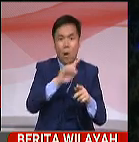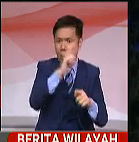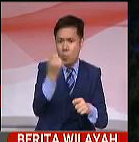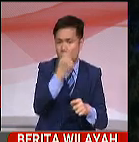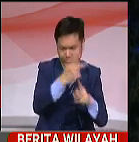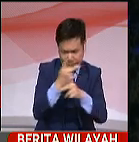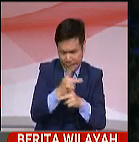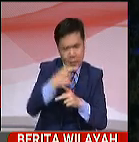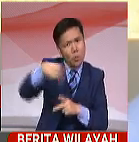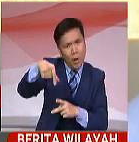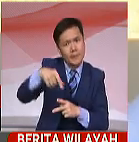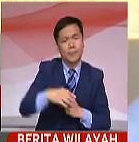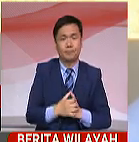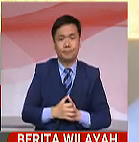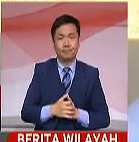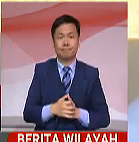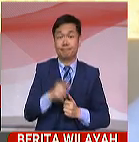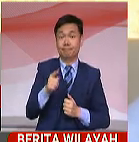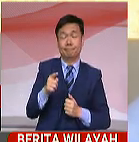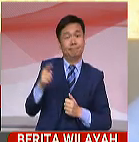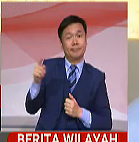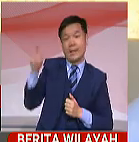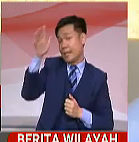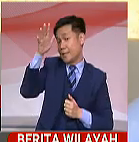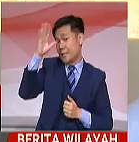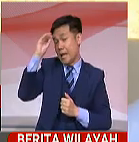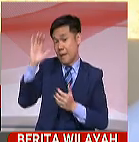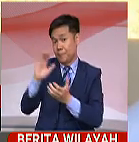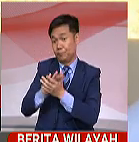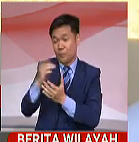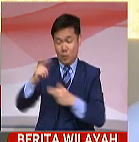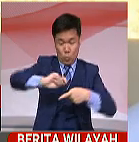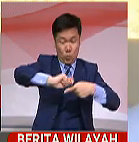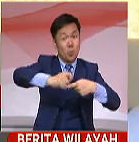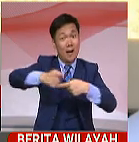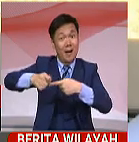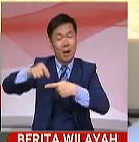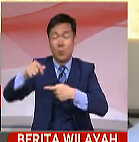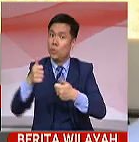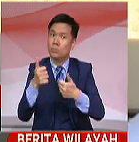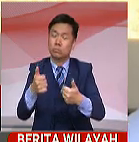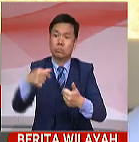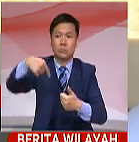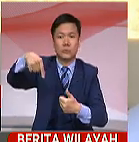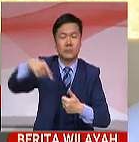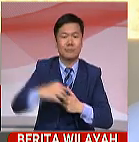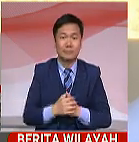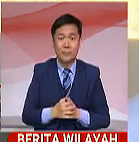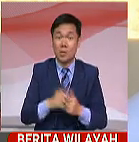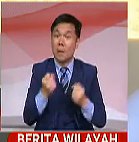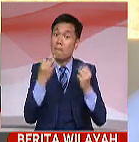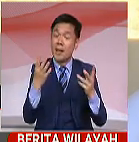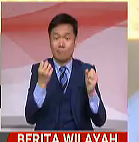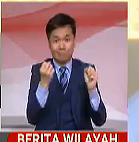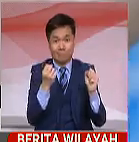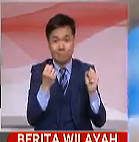sentiasa diutamakan. Dapat membuat udang lobster kita berkualiti dan kuantiti,